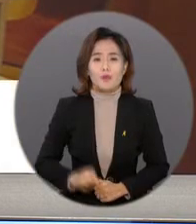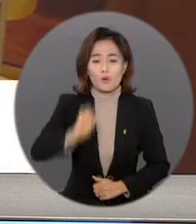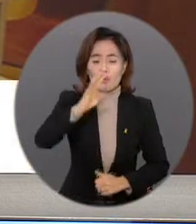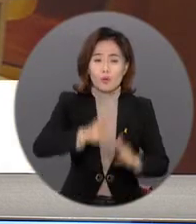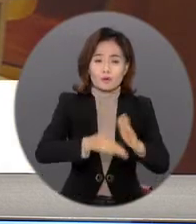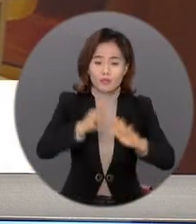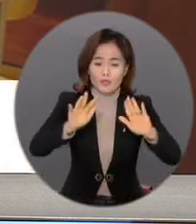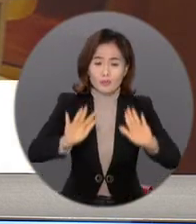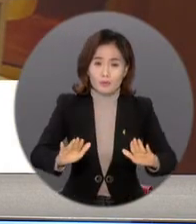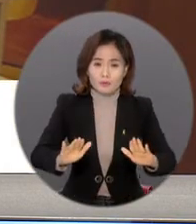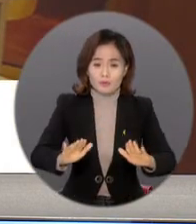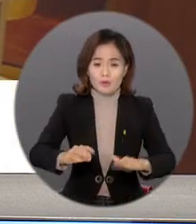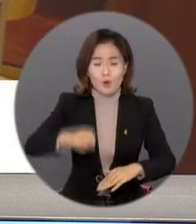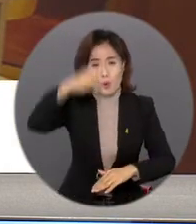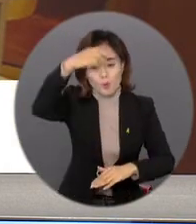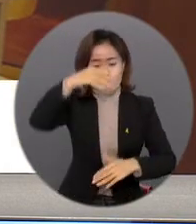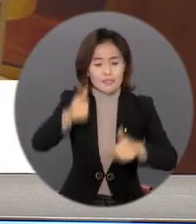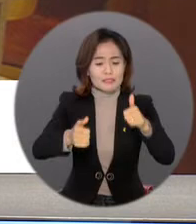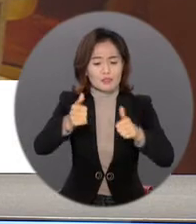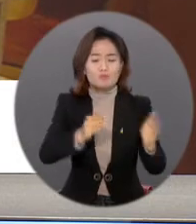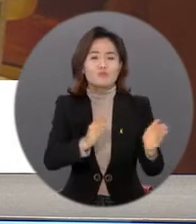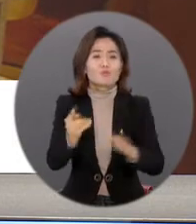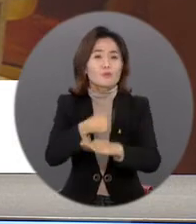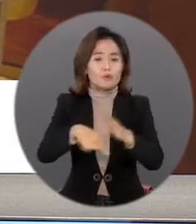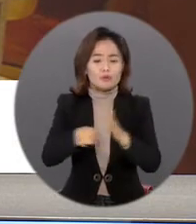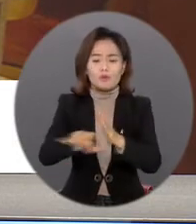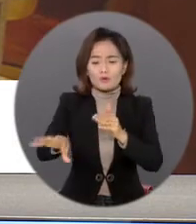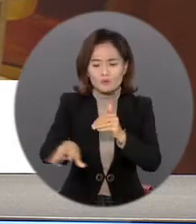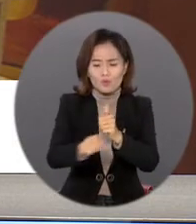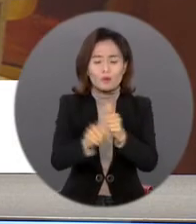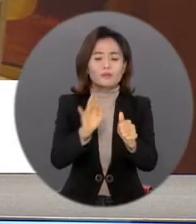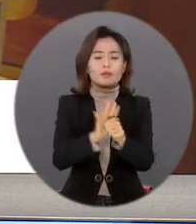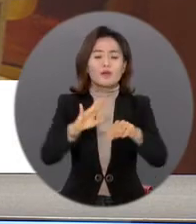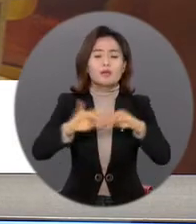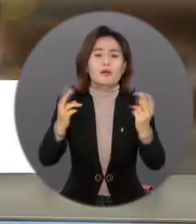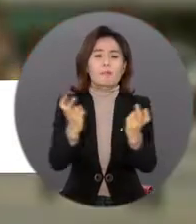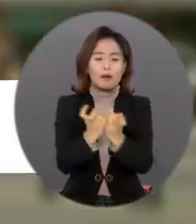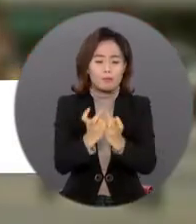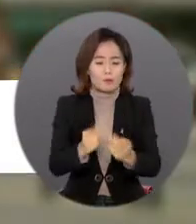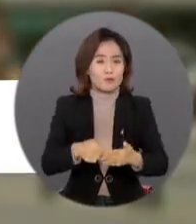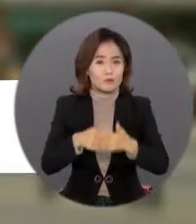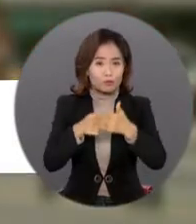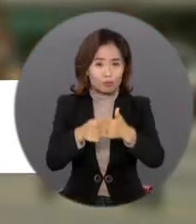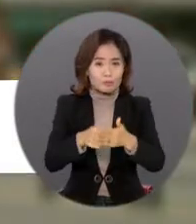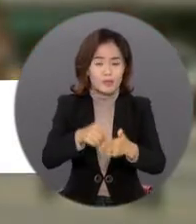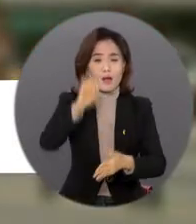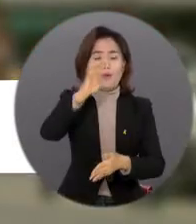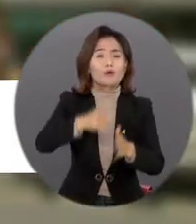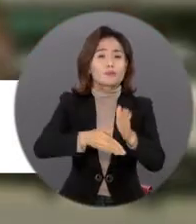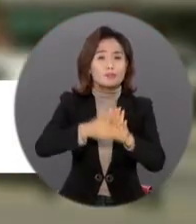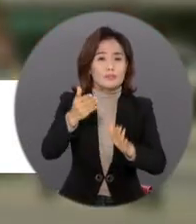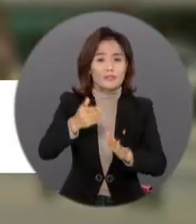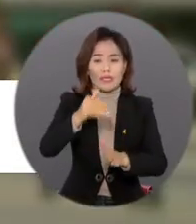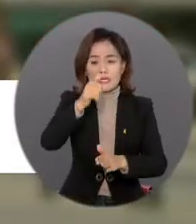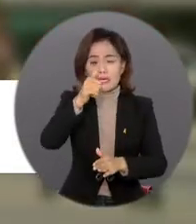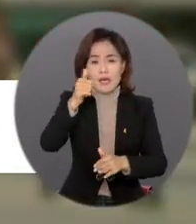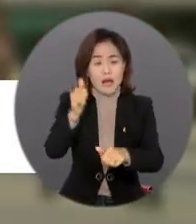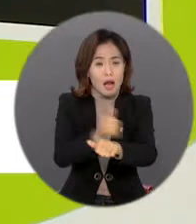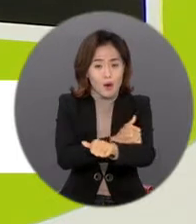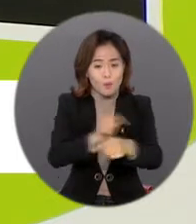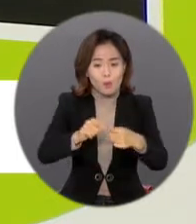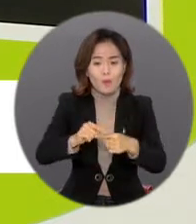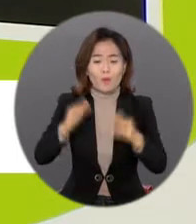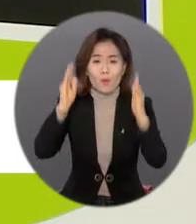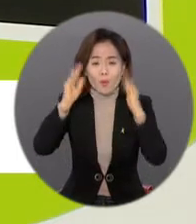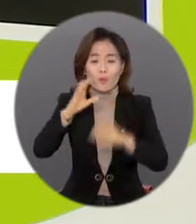광주시가 이번 주에 치러지는 수능 시험에 대비해 종합 지원 대책을 추진합니다. 광주시는 입시학원과 스터디